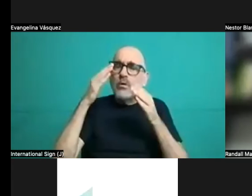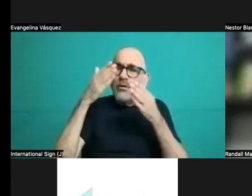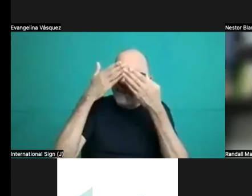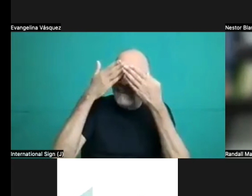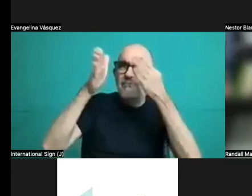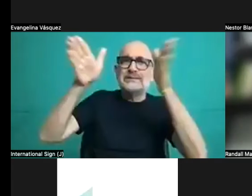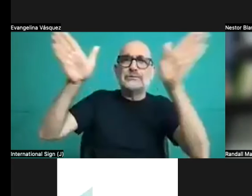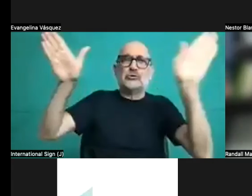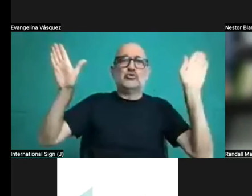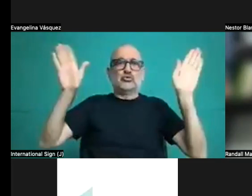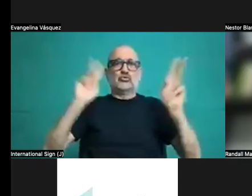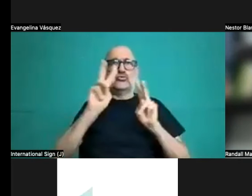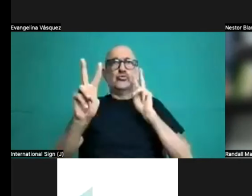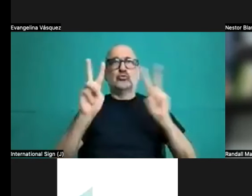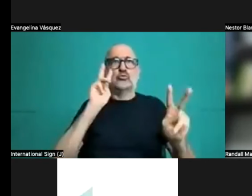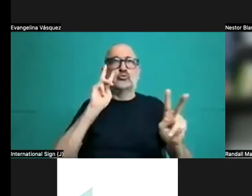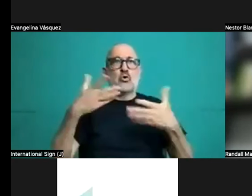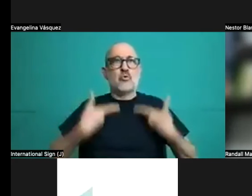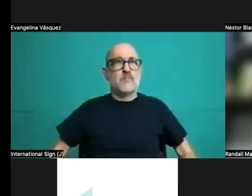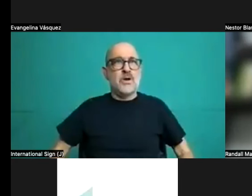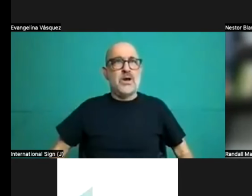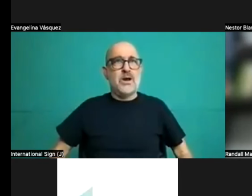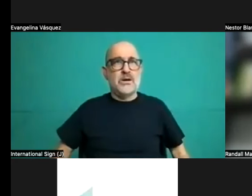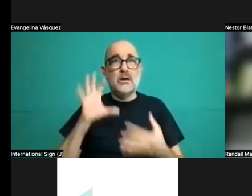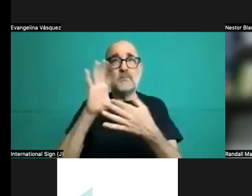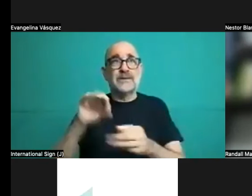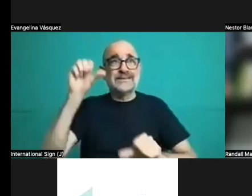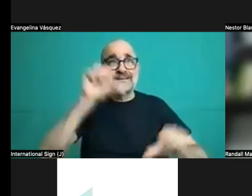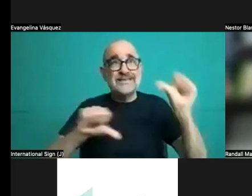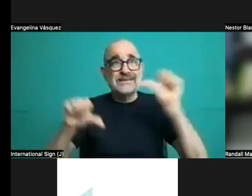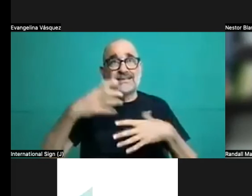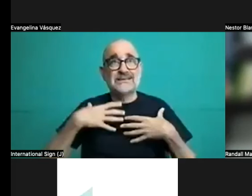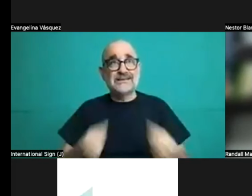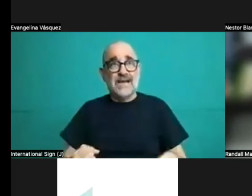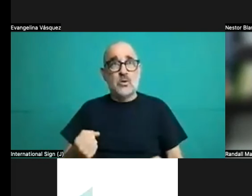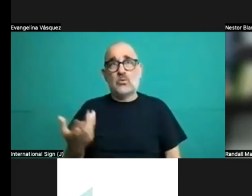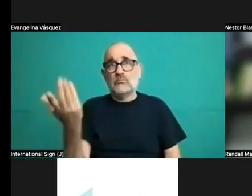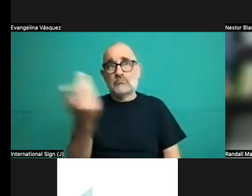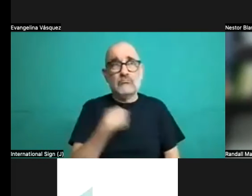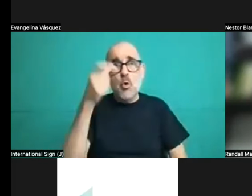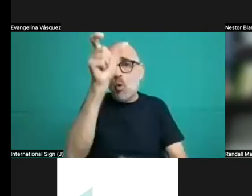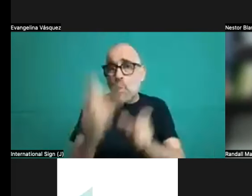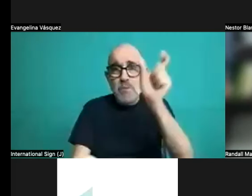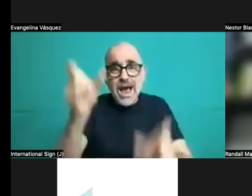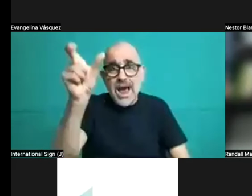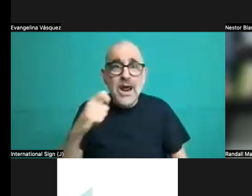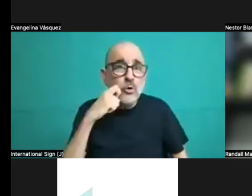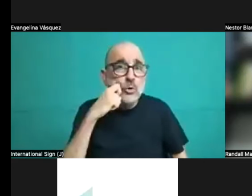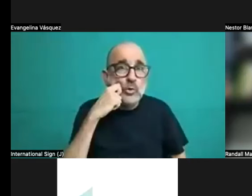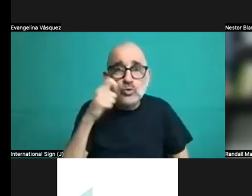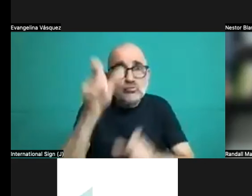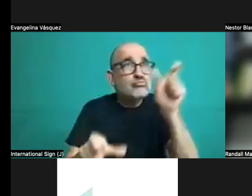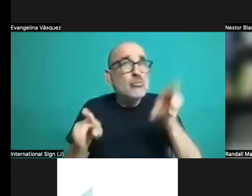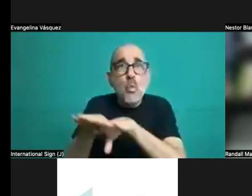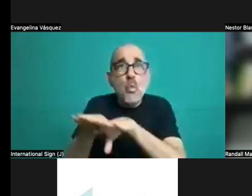J'espère qu'on pourra continuer à renforcer les cadres régulatoires, législatifs dans nos